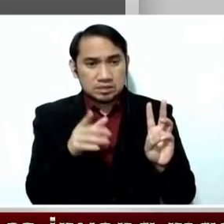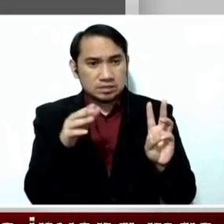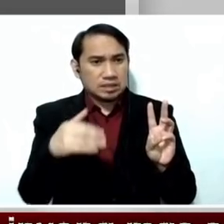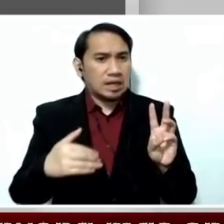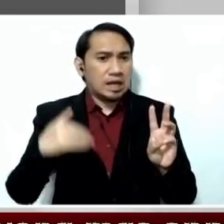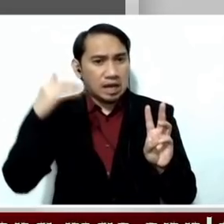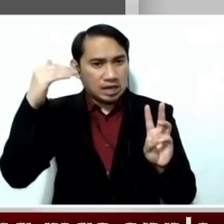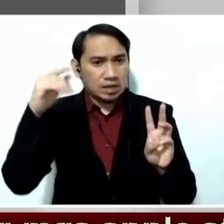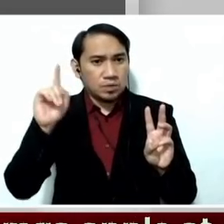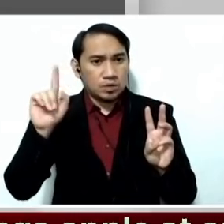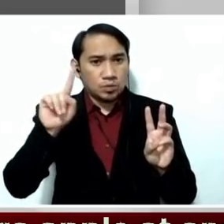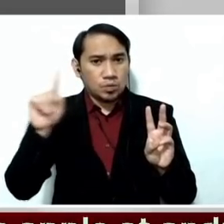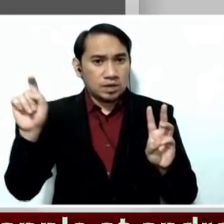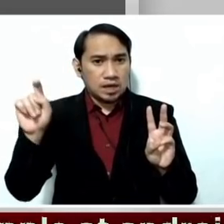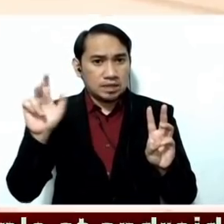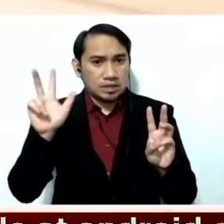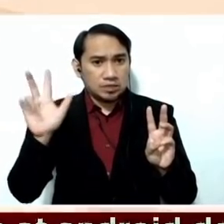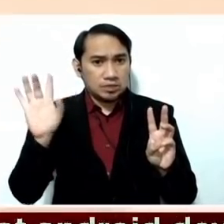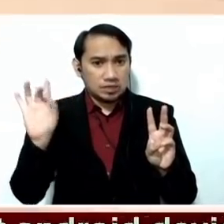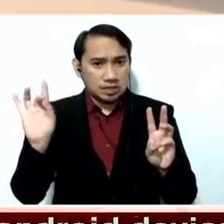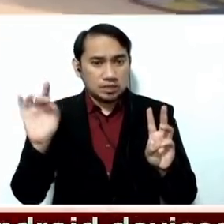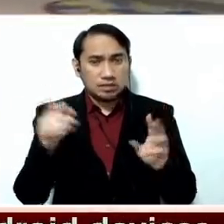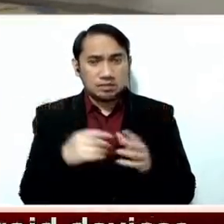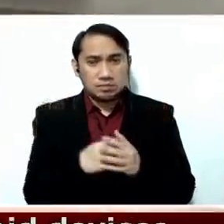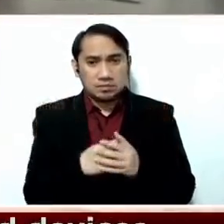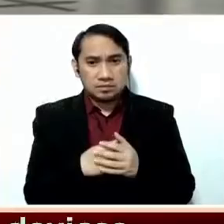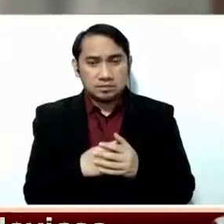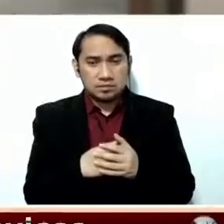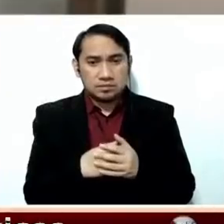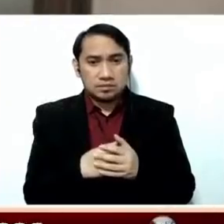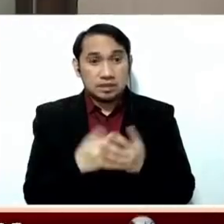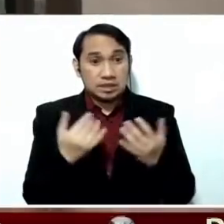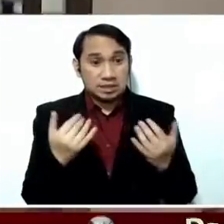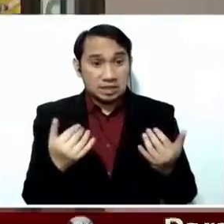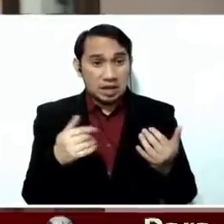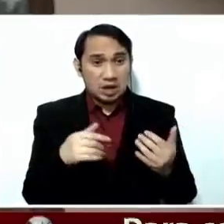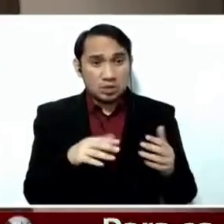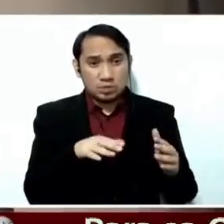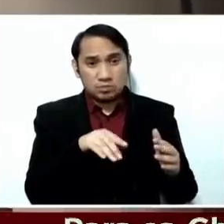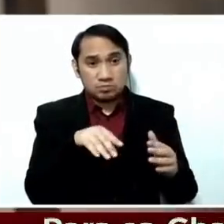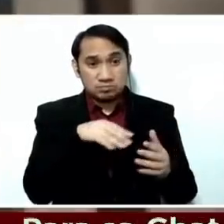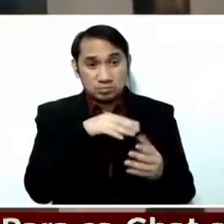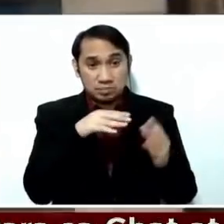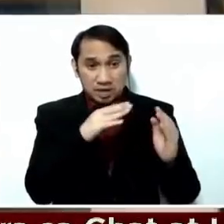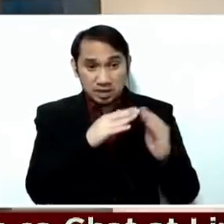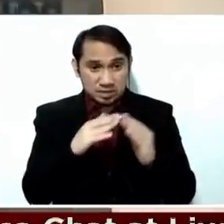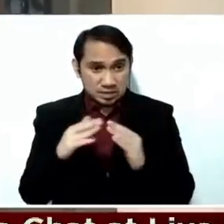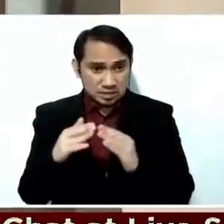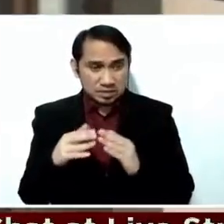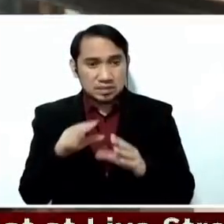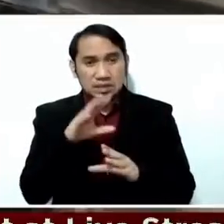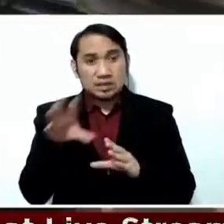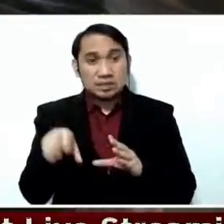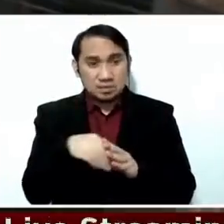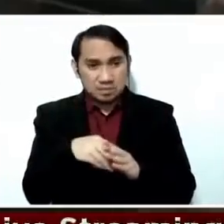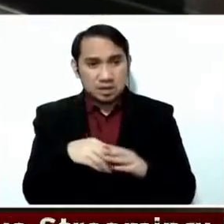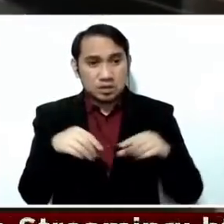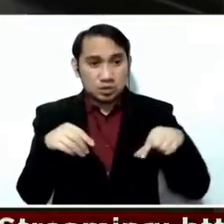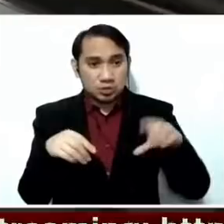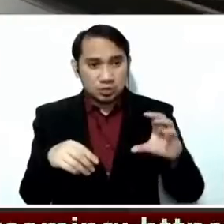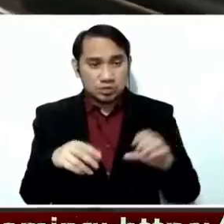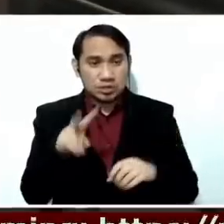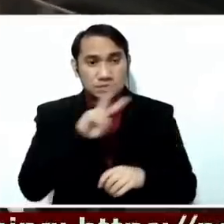sa 138 sa Metro Manila. Kabilang sa mga lungsod na may matataas sa insidente ng nakawan, ang Quezon City,